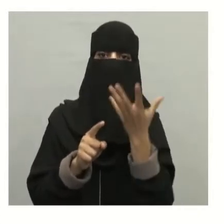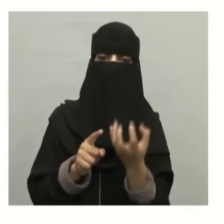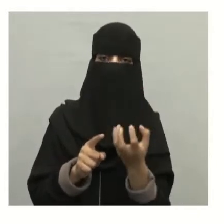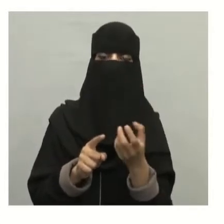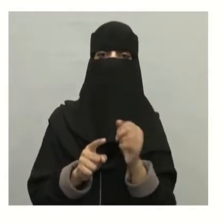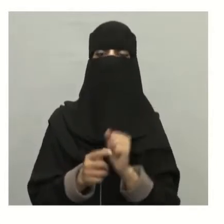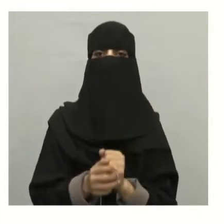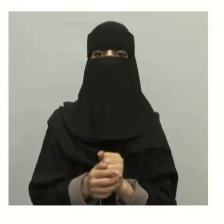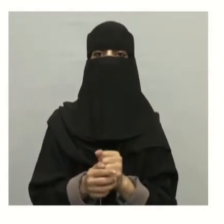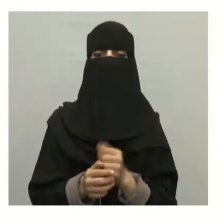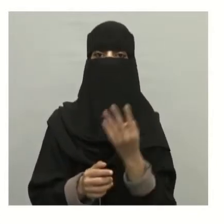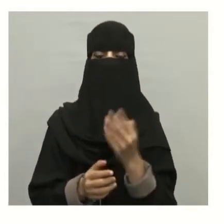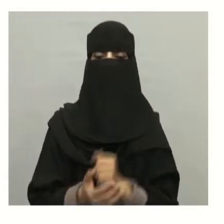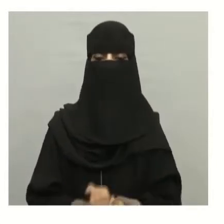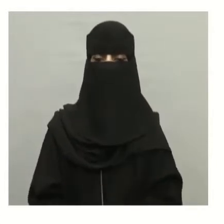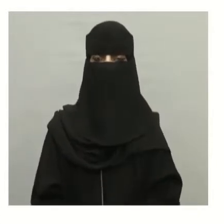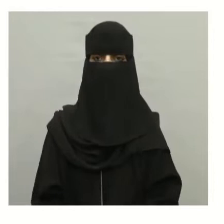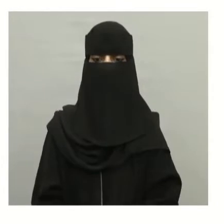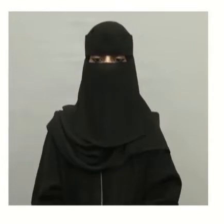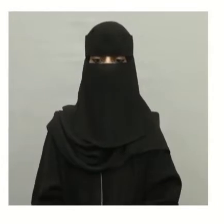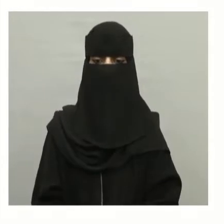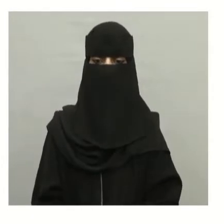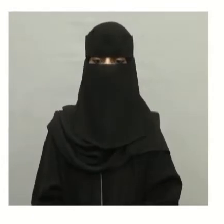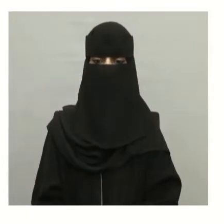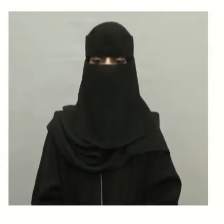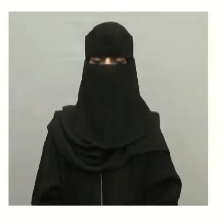من 4 درجات مئوية.